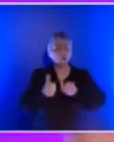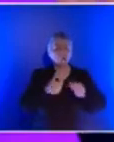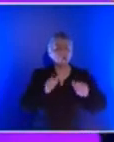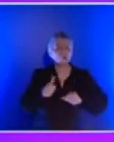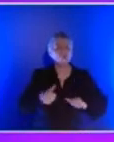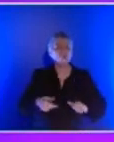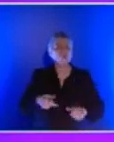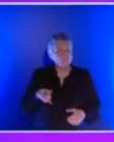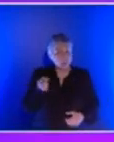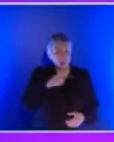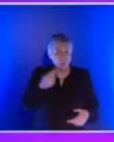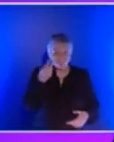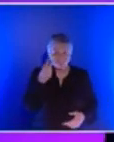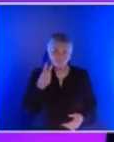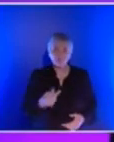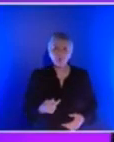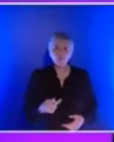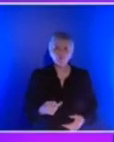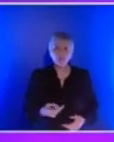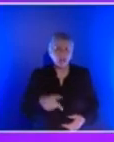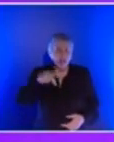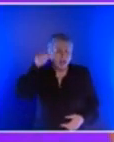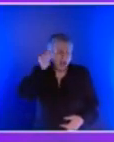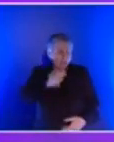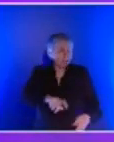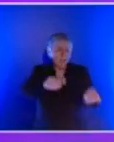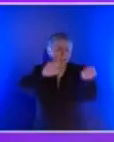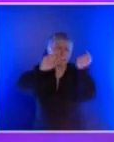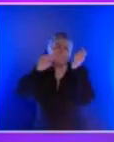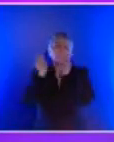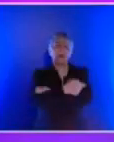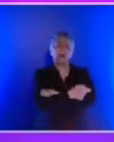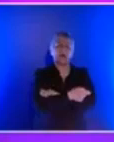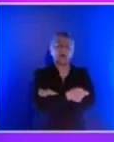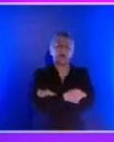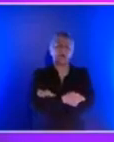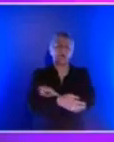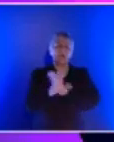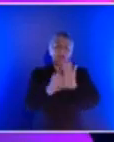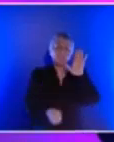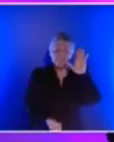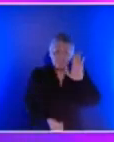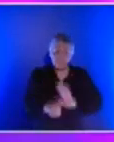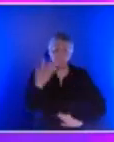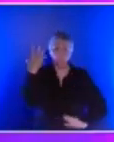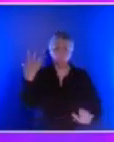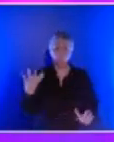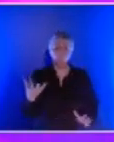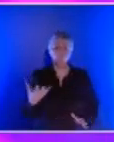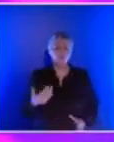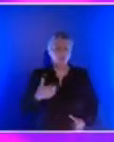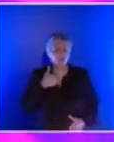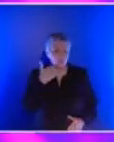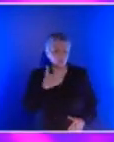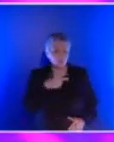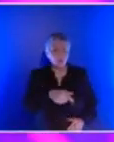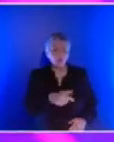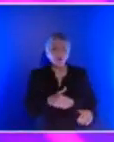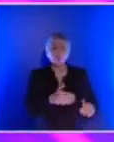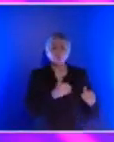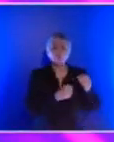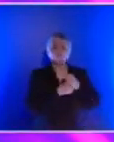τομέων που πρέπει να αναβαθμιστούν, να ριζοσπαστικοποιηθούν, το πιο σημαντικό από όλα, να αλλάξει τελείως η δομή τους και ο